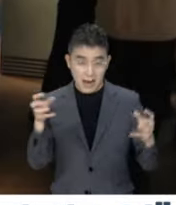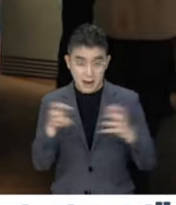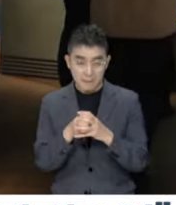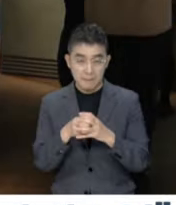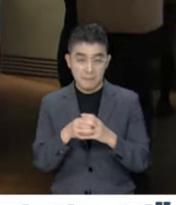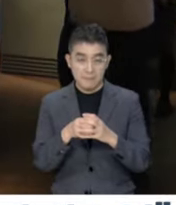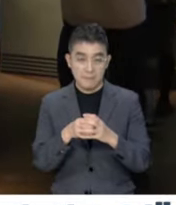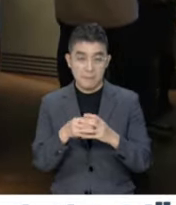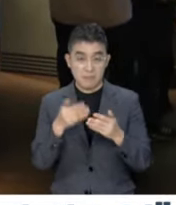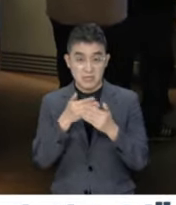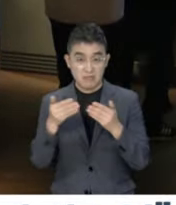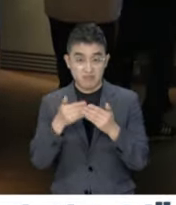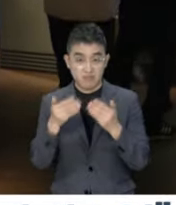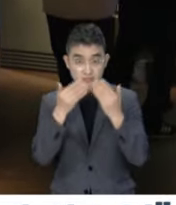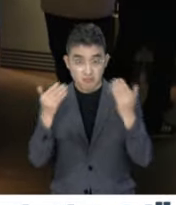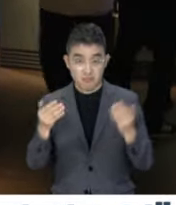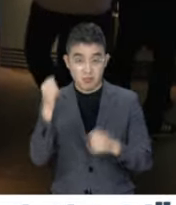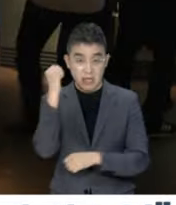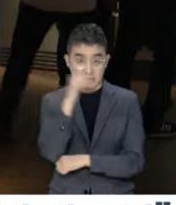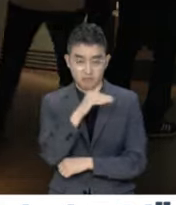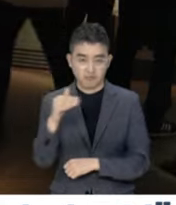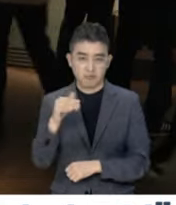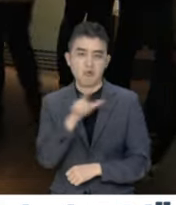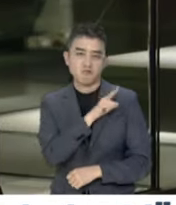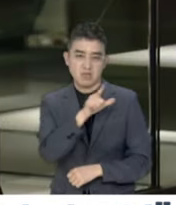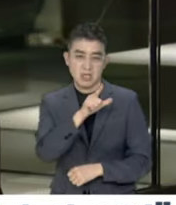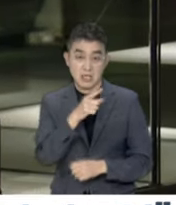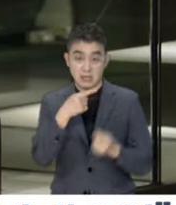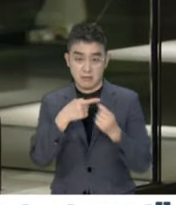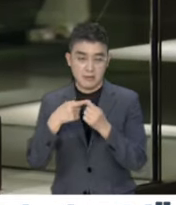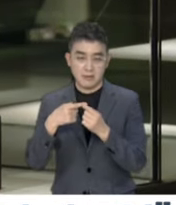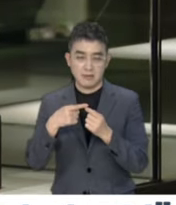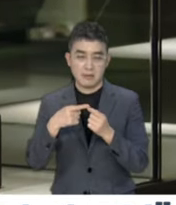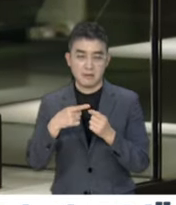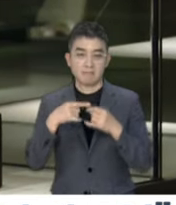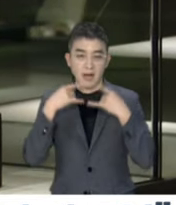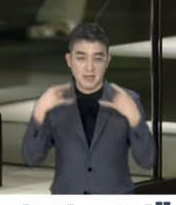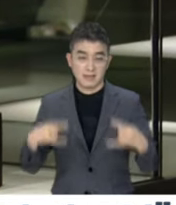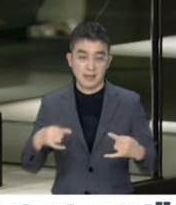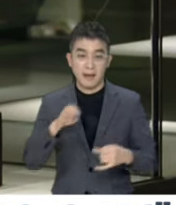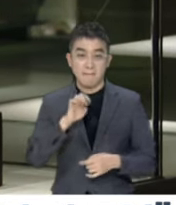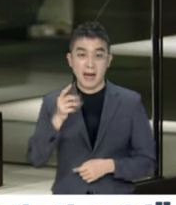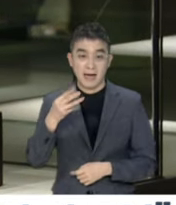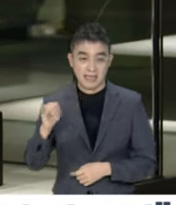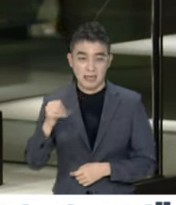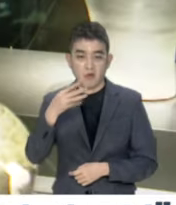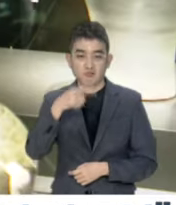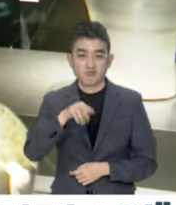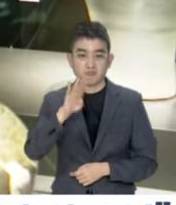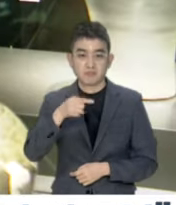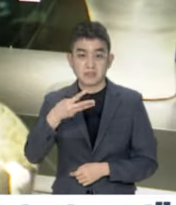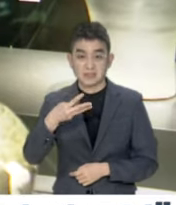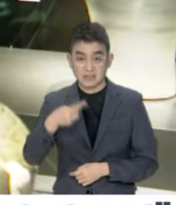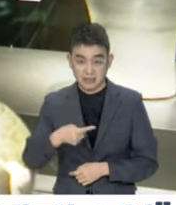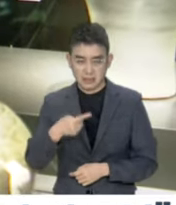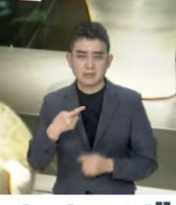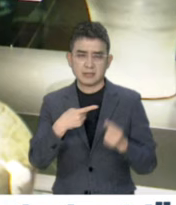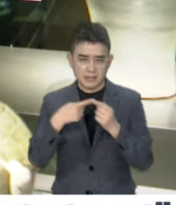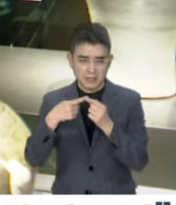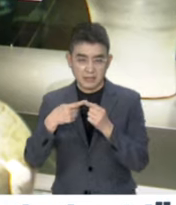기준으로 세계 6위에 해당됩니다 유리는 프랑스 파리의 루브르 박물관으로 886만 명이 발걸